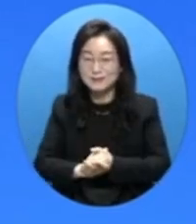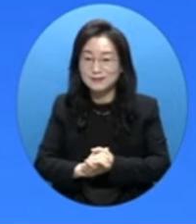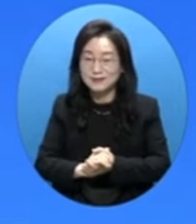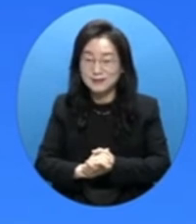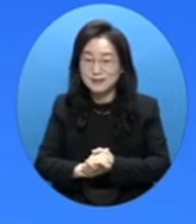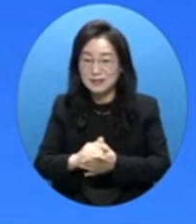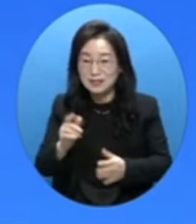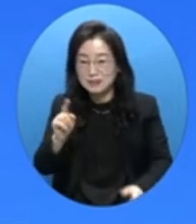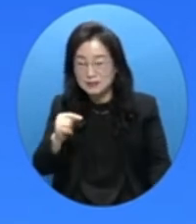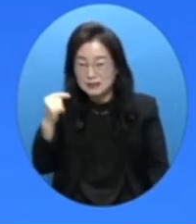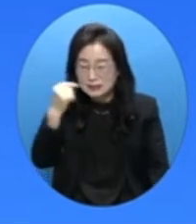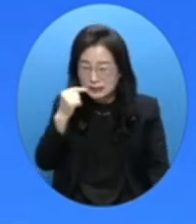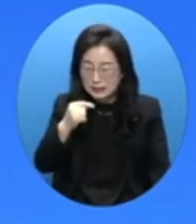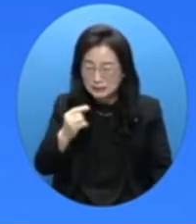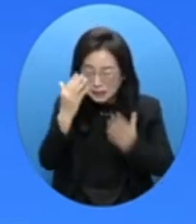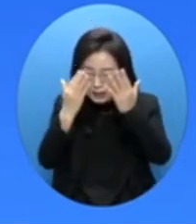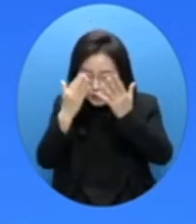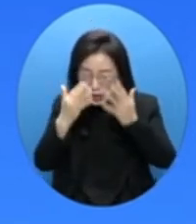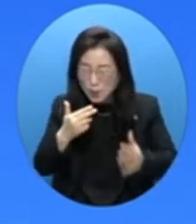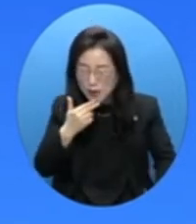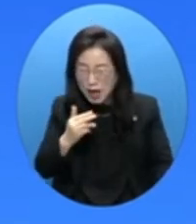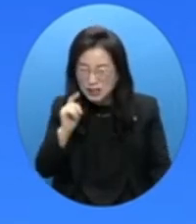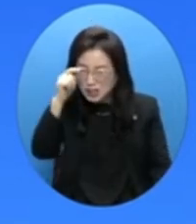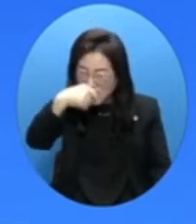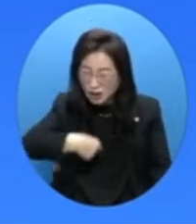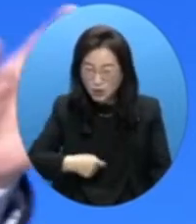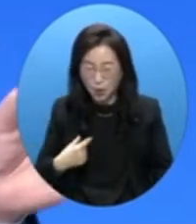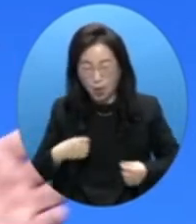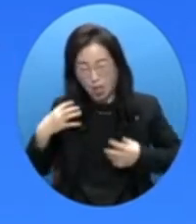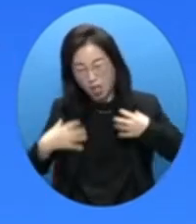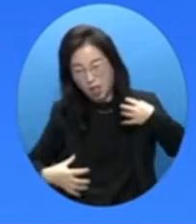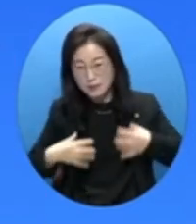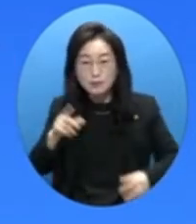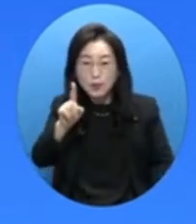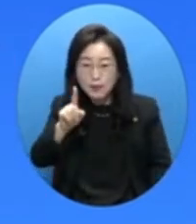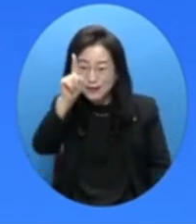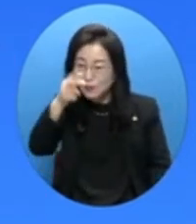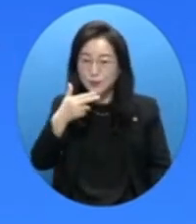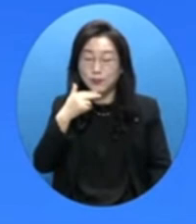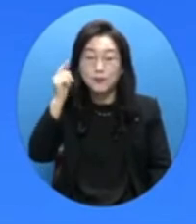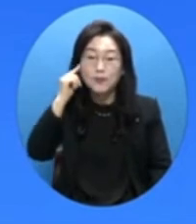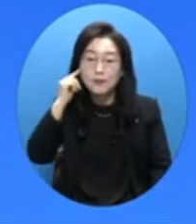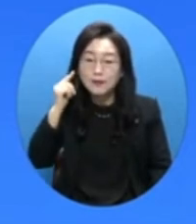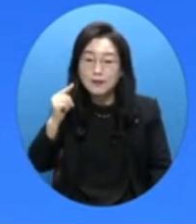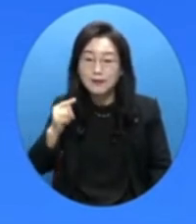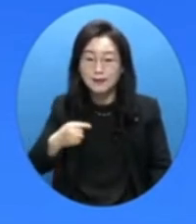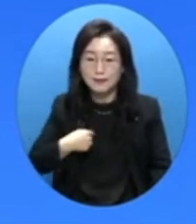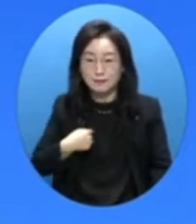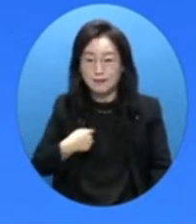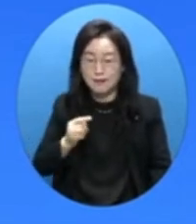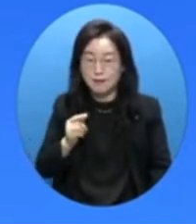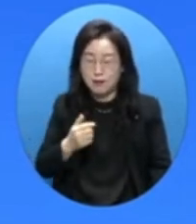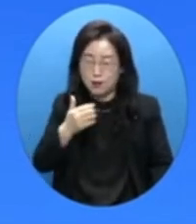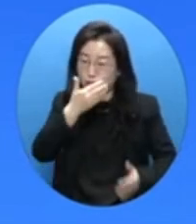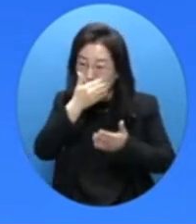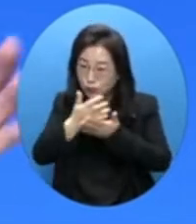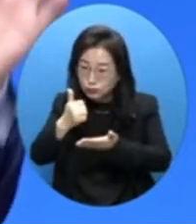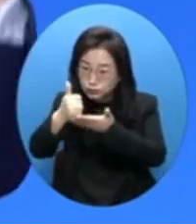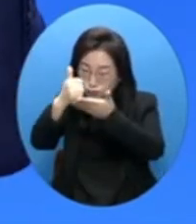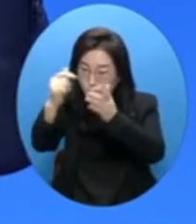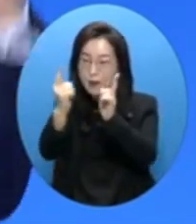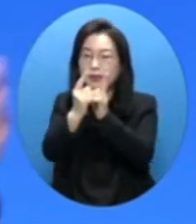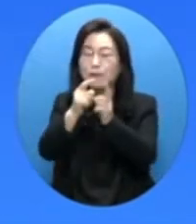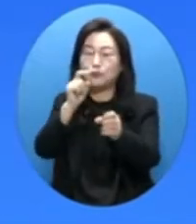실수도 않아 가지고 눈꼽이 끼고 옷을 허름하게 입고 갈 사람 한 사람도 없습니다 왜 내가 소중한 분을 벌어 가니까